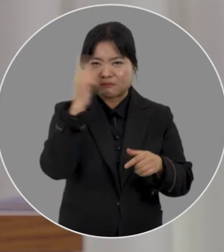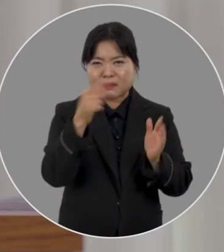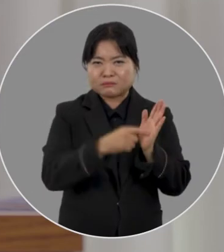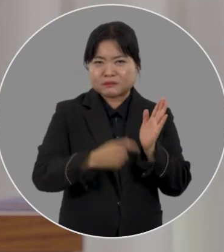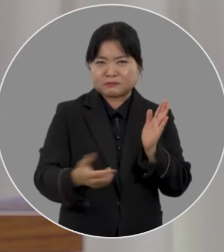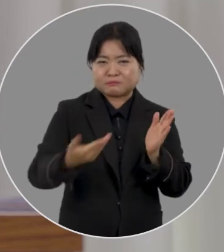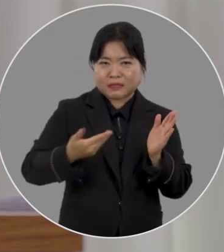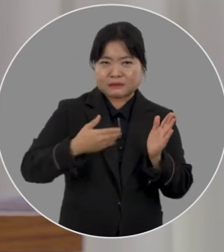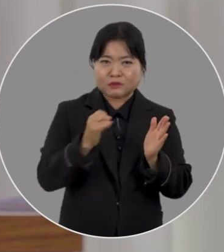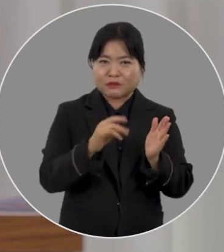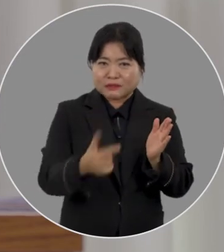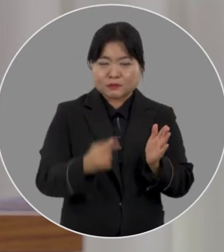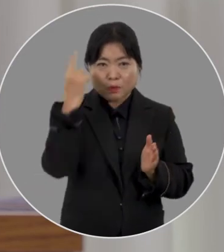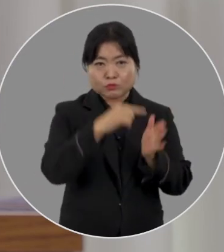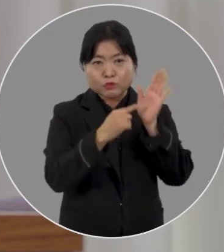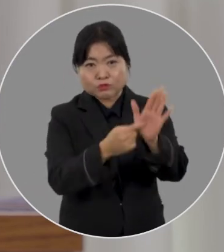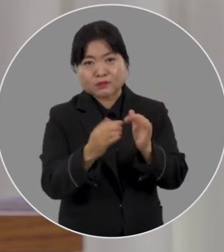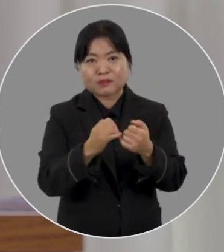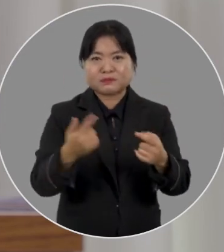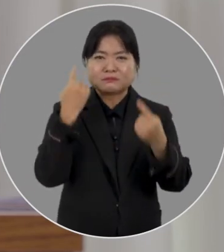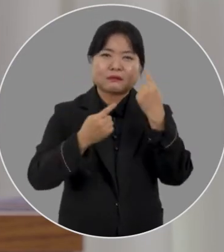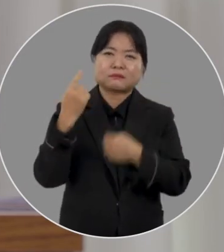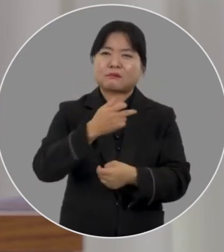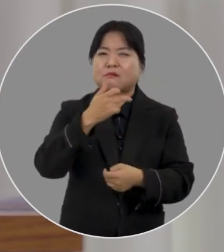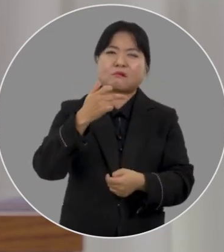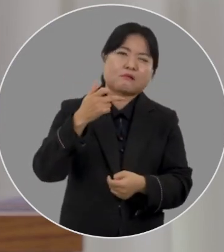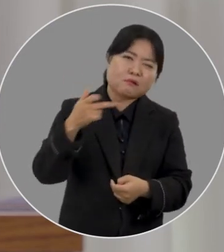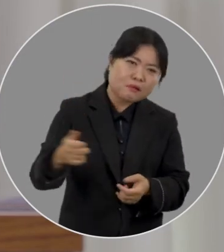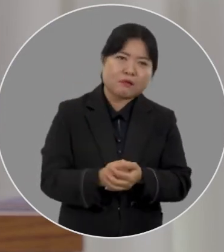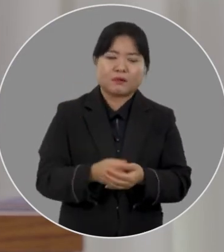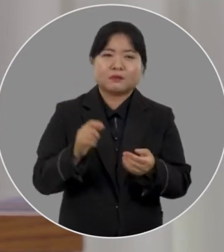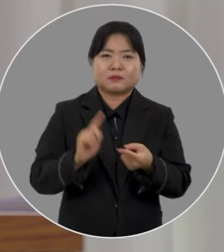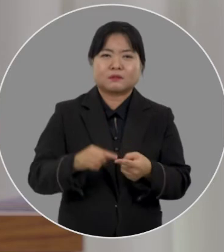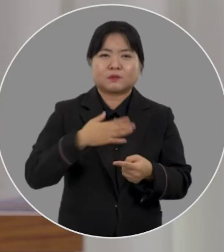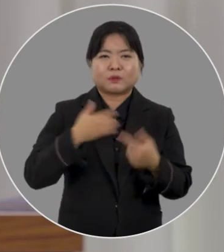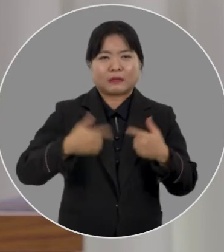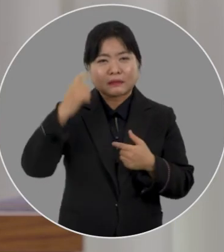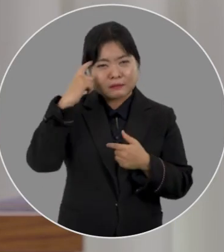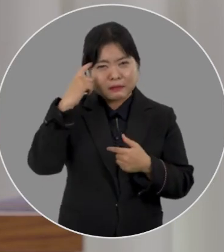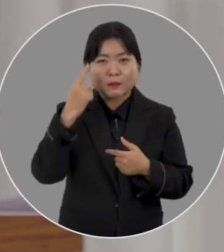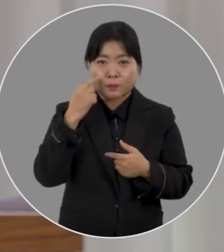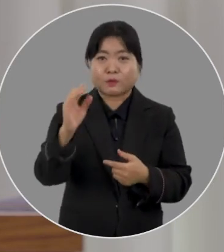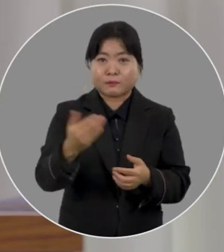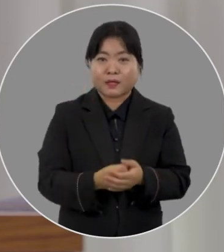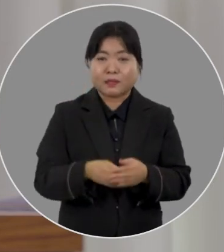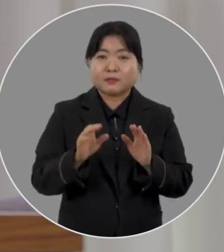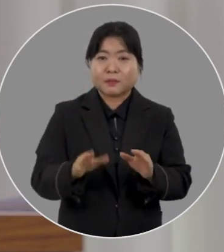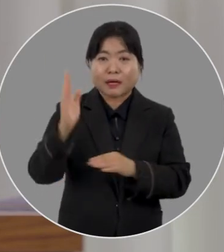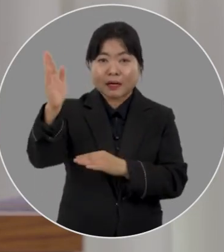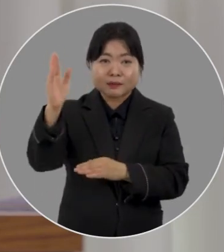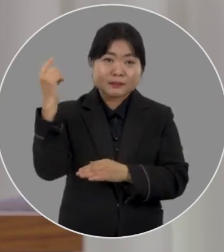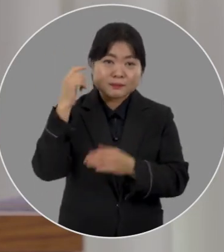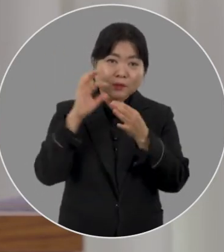또 노출된 어떤 사람들은 그 상처가 얼마나 클지에 대해서 항상 저도 지금 생각을 해보게 되는데 저는 이번에 이제